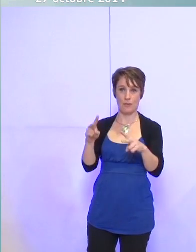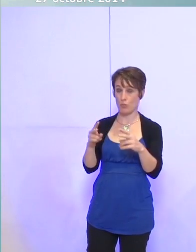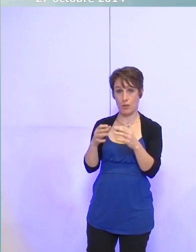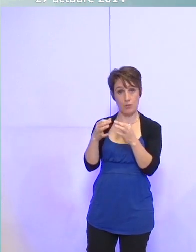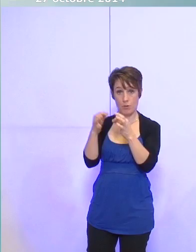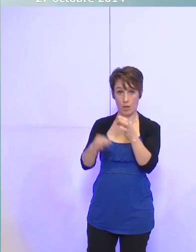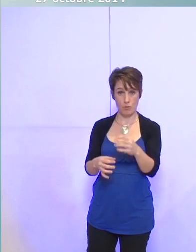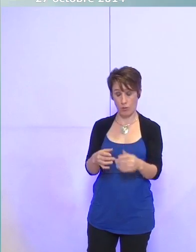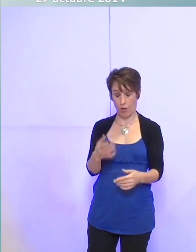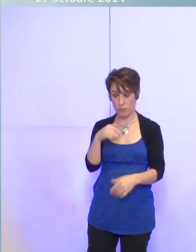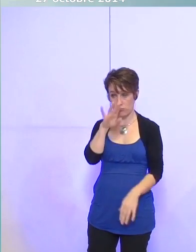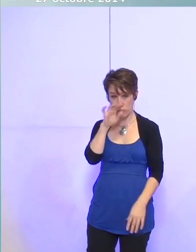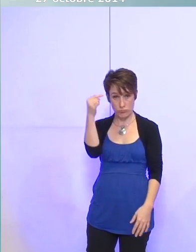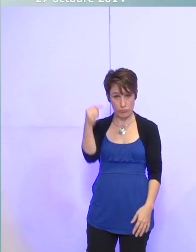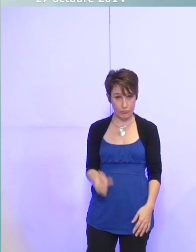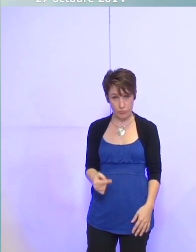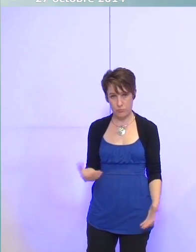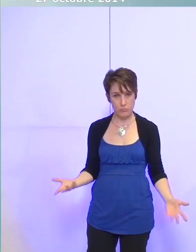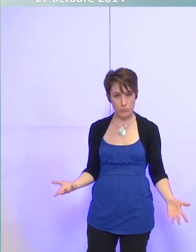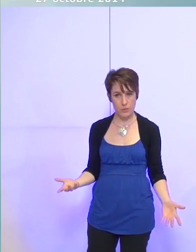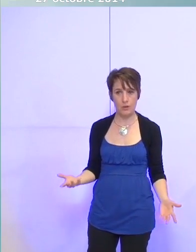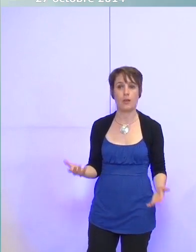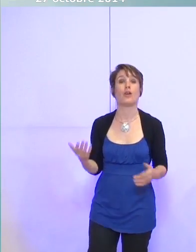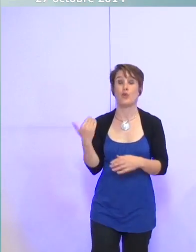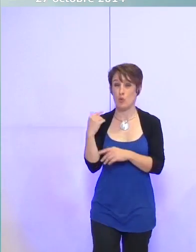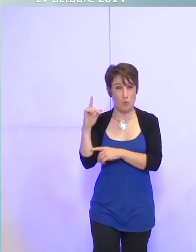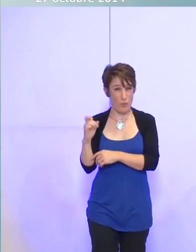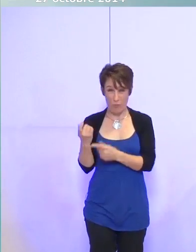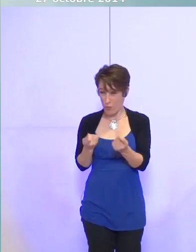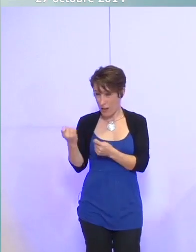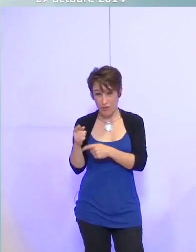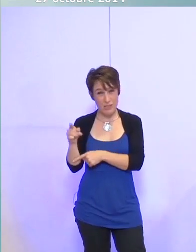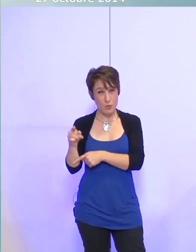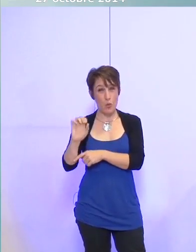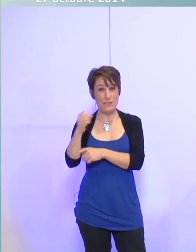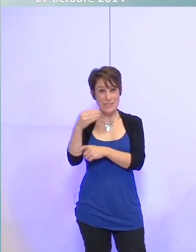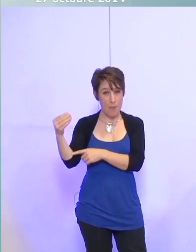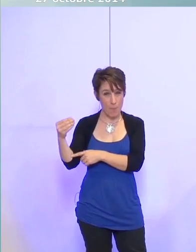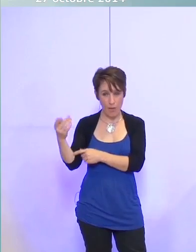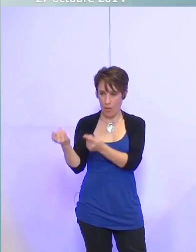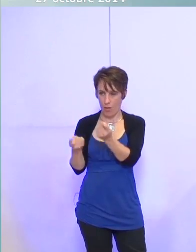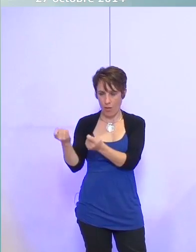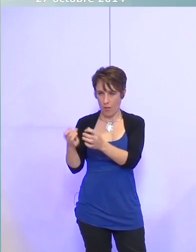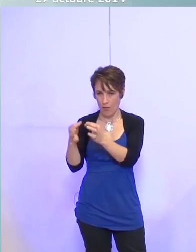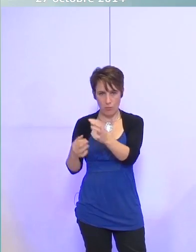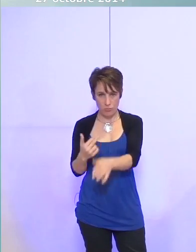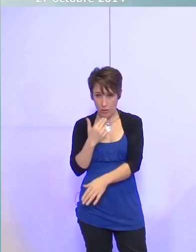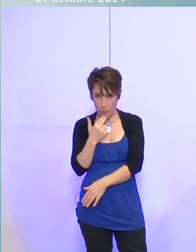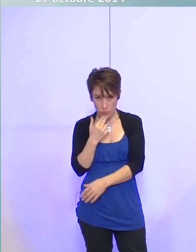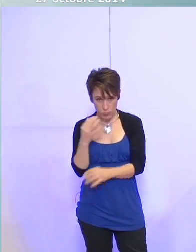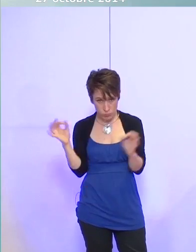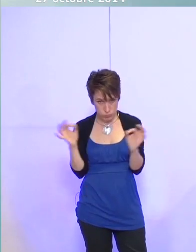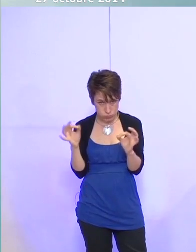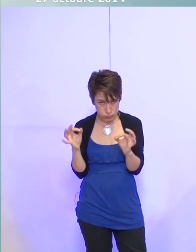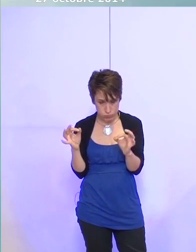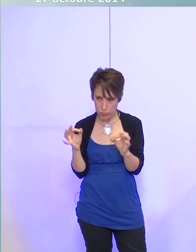dire. Dès ses débuts, la gestion de cette société d'économie mixte n'était ni très performante, ni